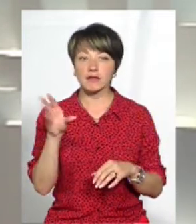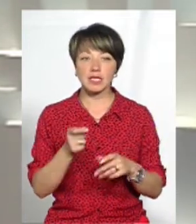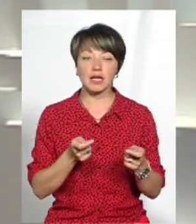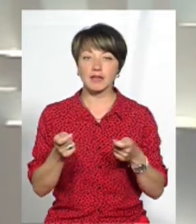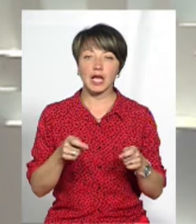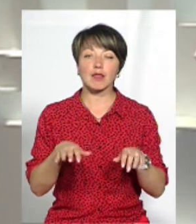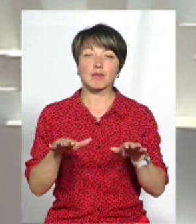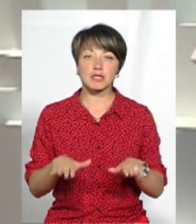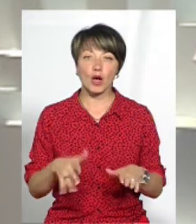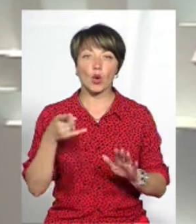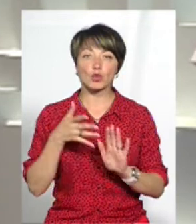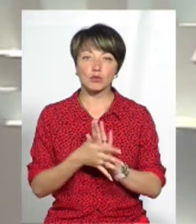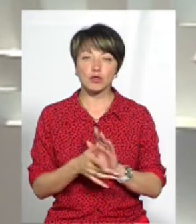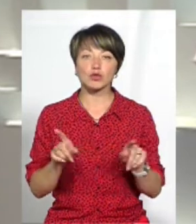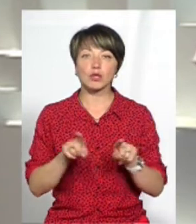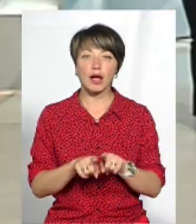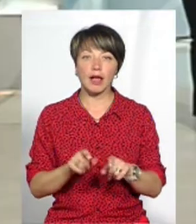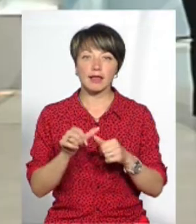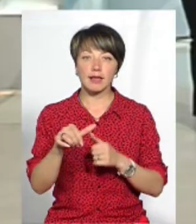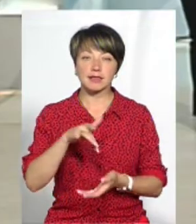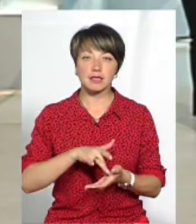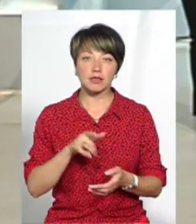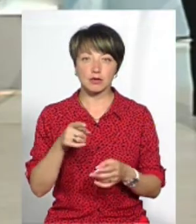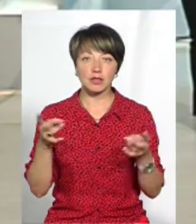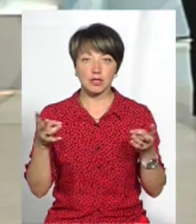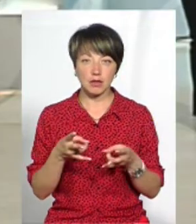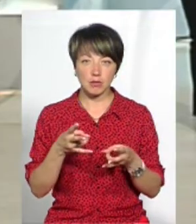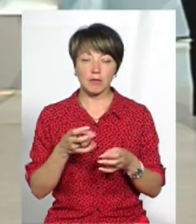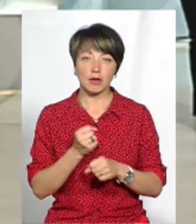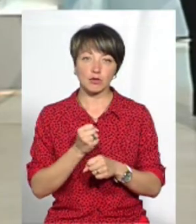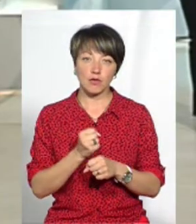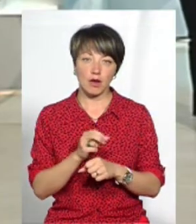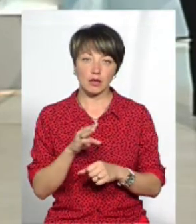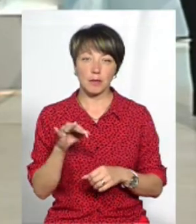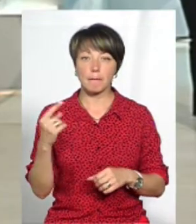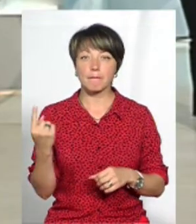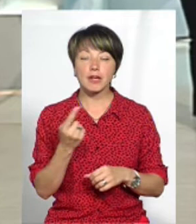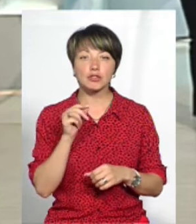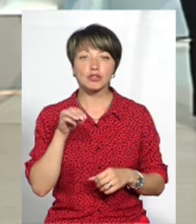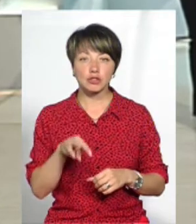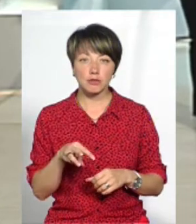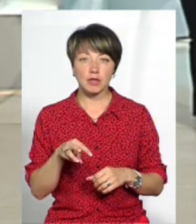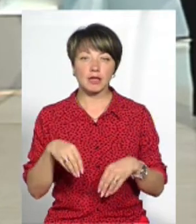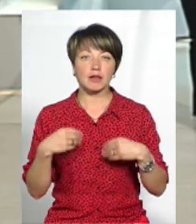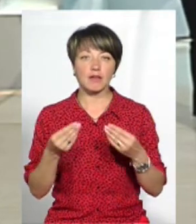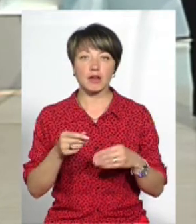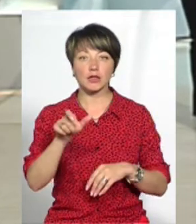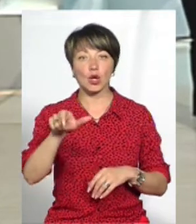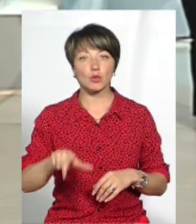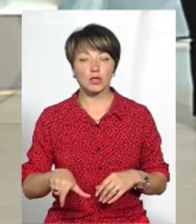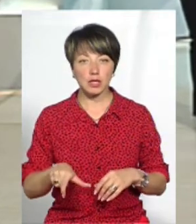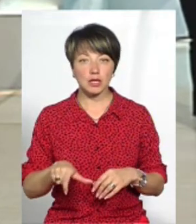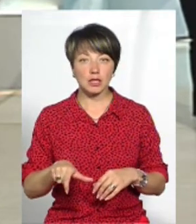керівники на місцях розуміють, що таке децентралізація. І тут з ними також потрібно працювати. Тобто перш ніж давати